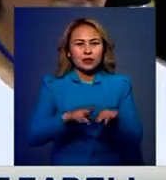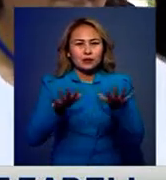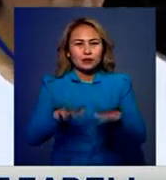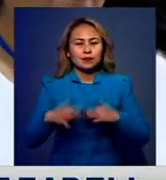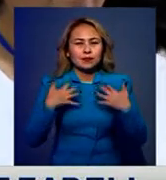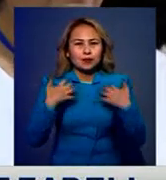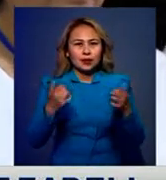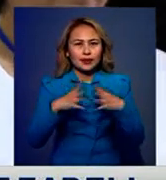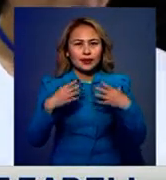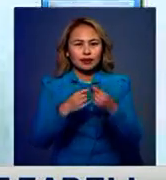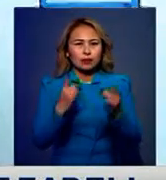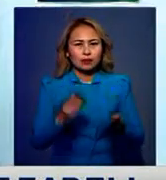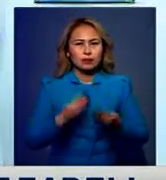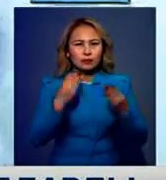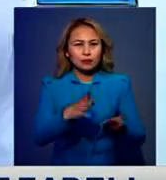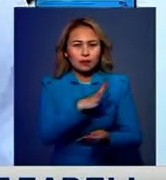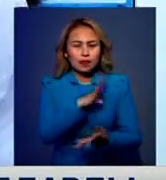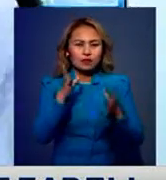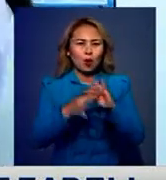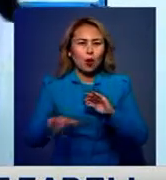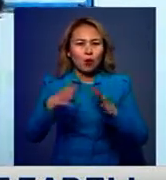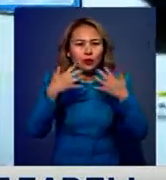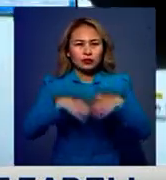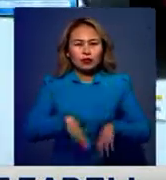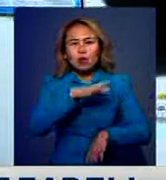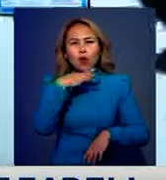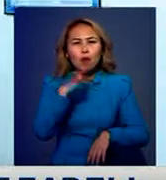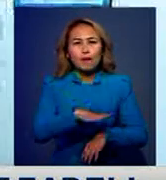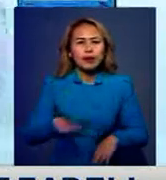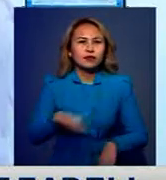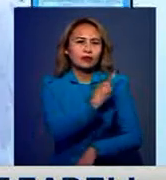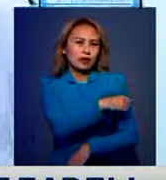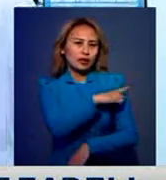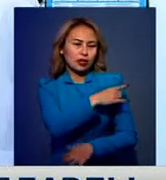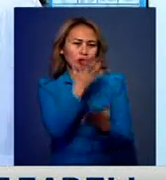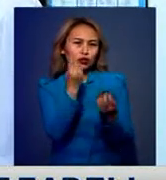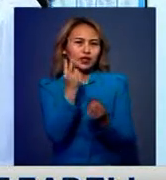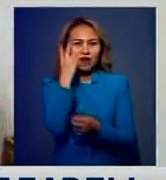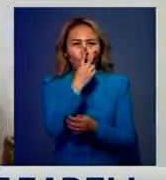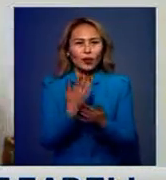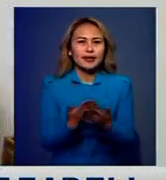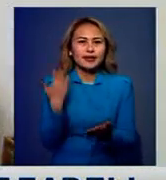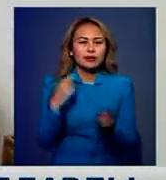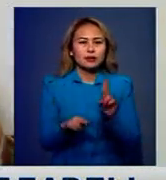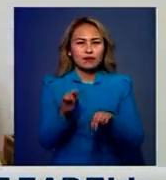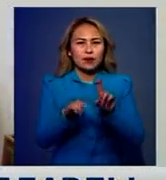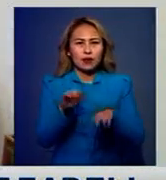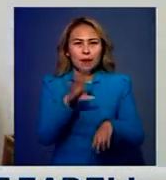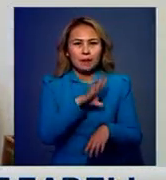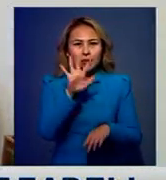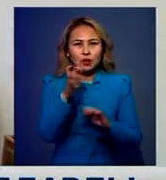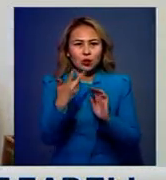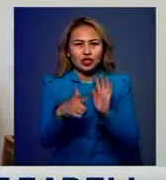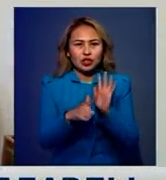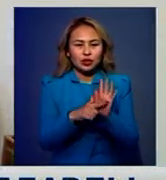есен отбасына табыстады. Облыстық көпбейінді балалар ауруханасының іргесі осыдан 2 жыл бұрын қаланған. Қазір мұнда